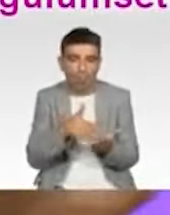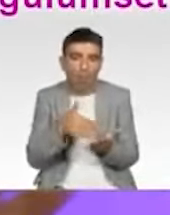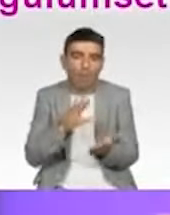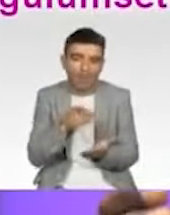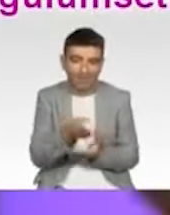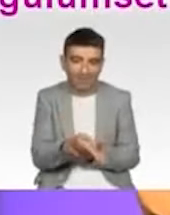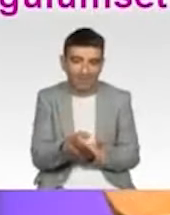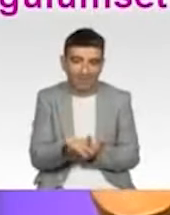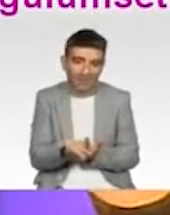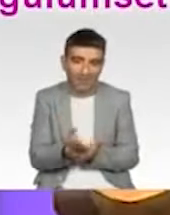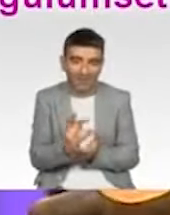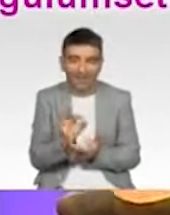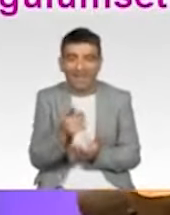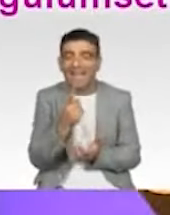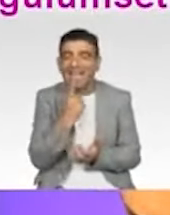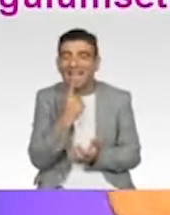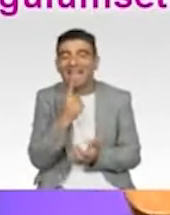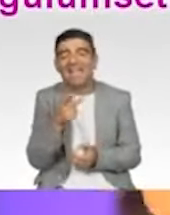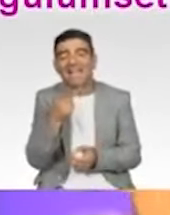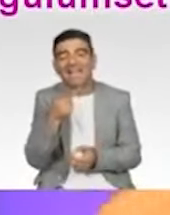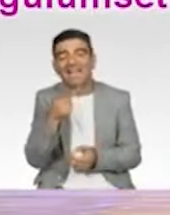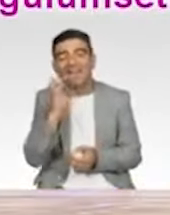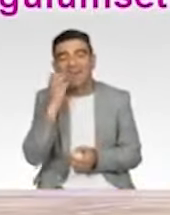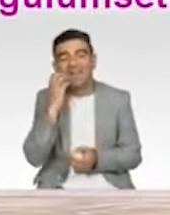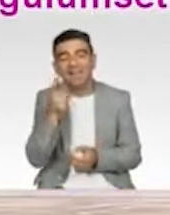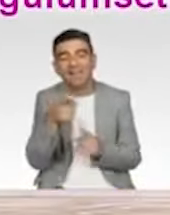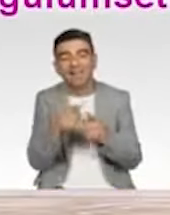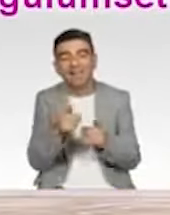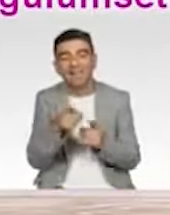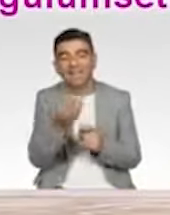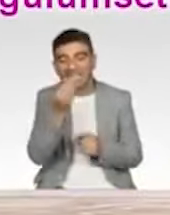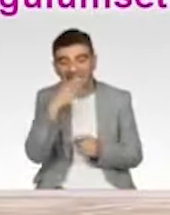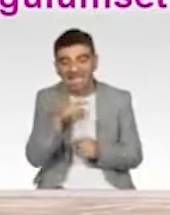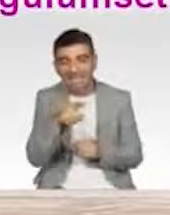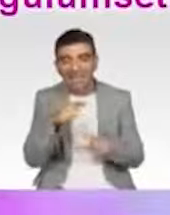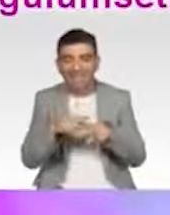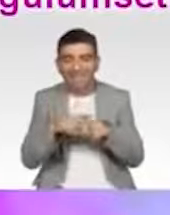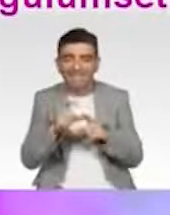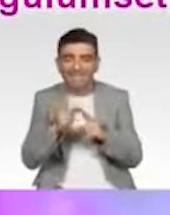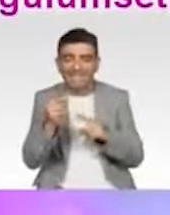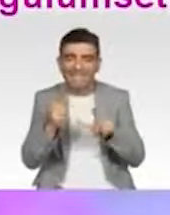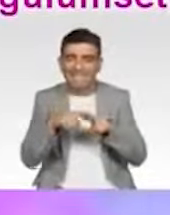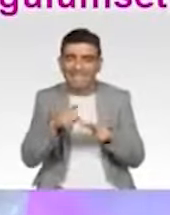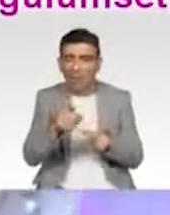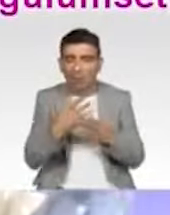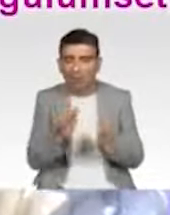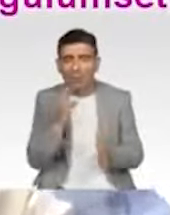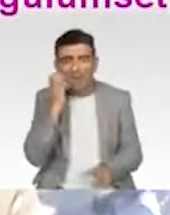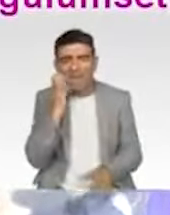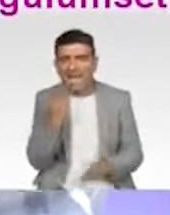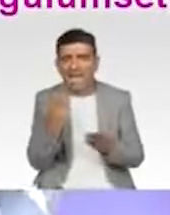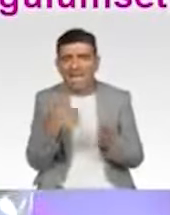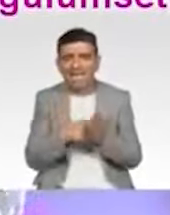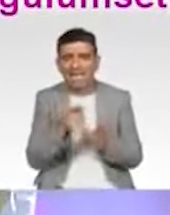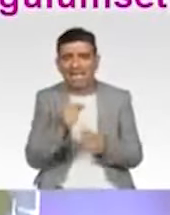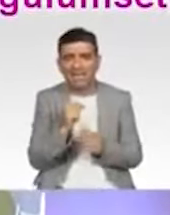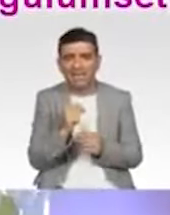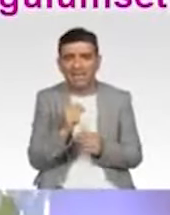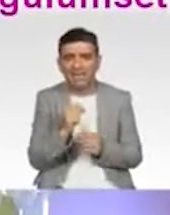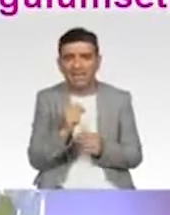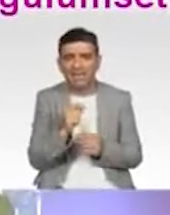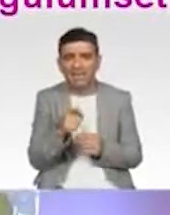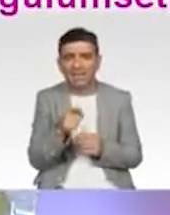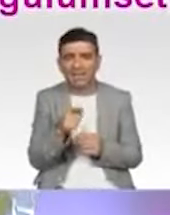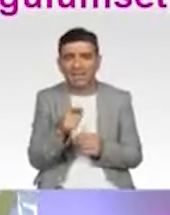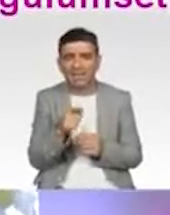bunu. Yok. Ben tadı tatlı patatesin oradaki yediğim... Fadila senin az önce söylediğin o büyük patates diyordun ya neydi o? O plantain biliyor musun